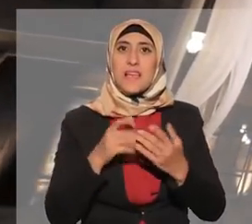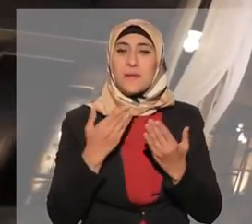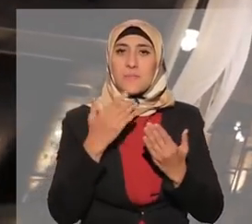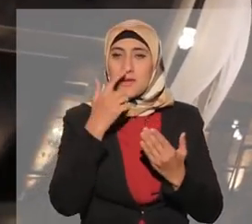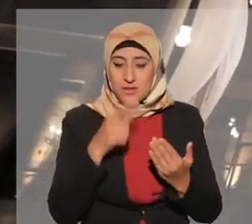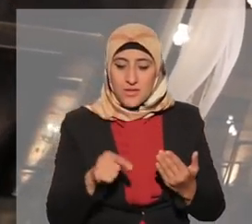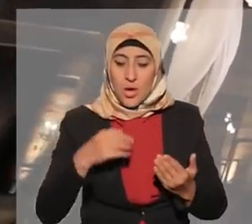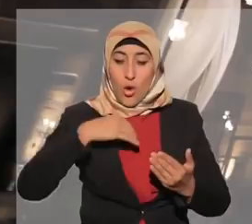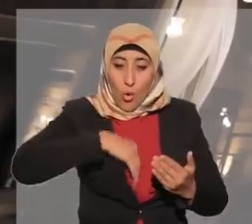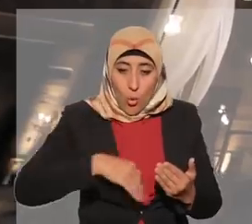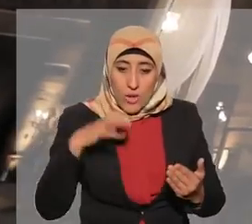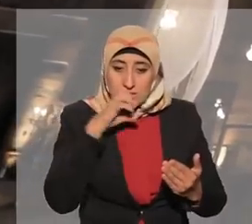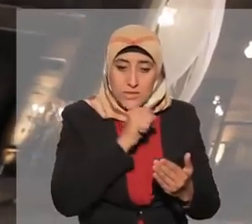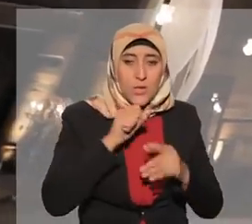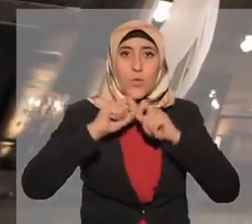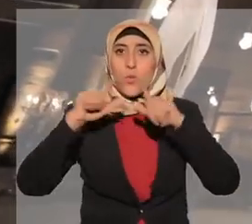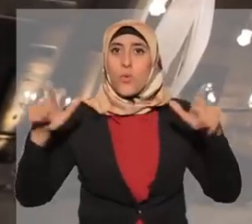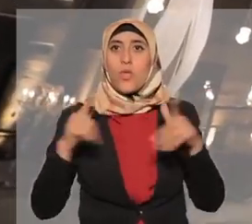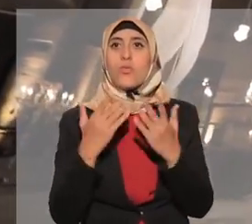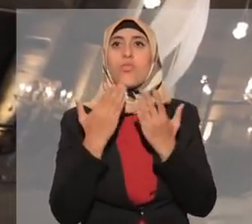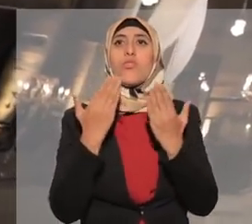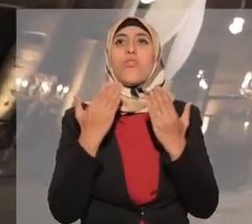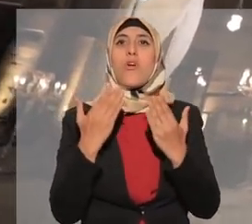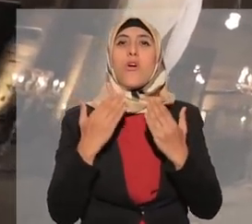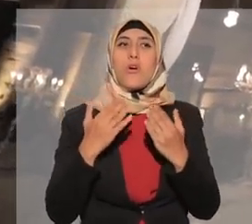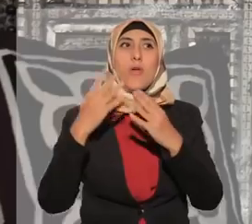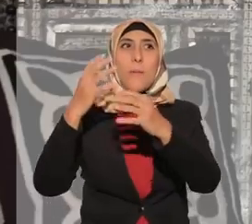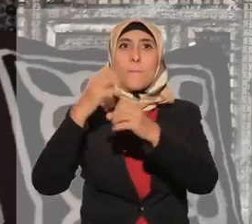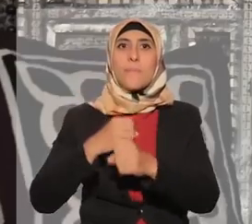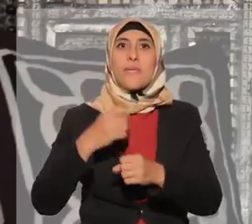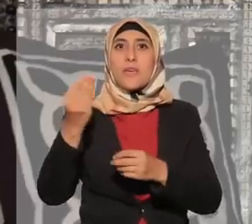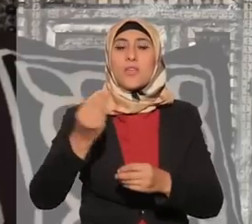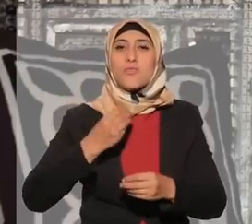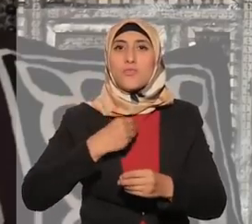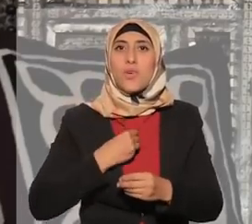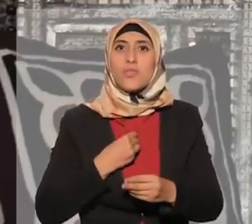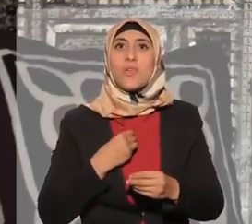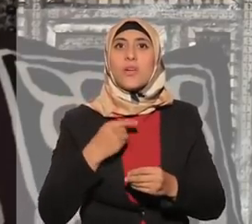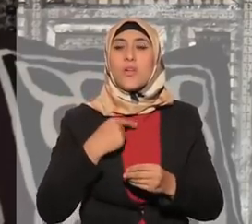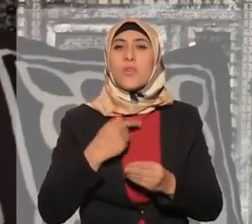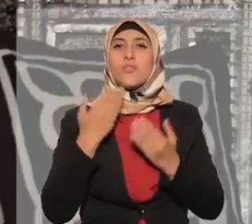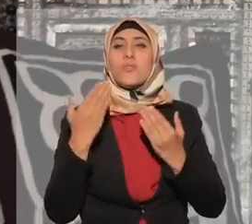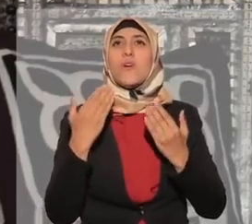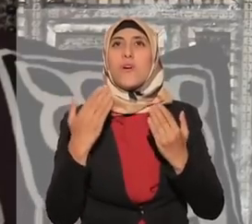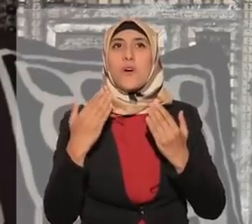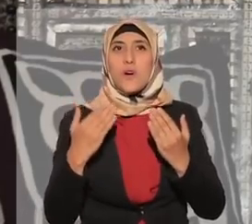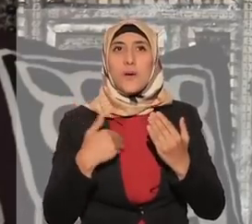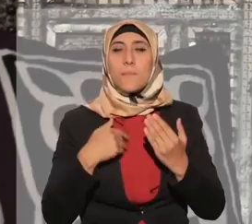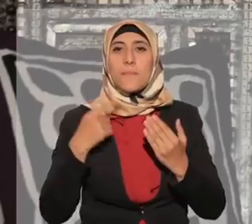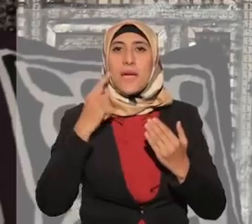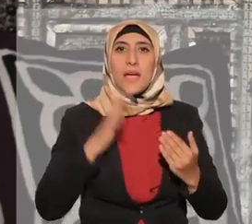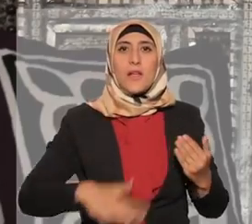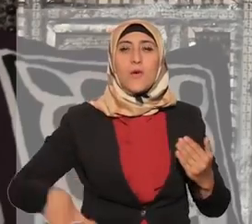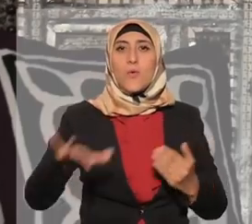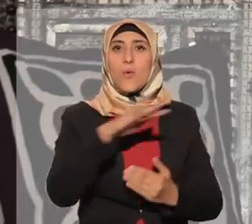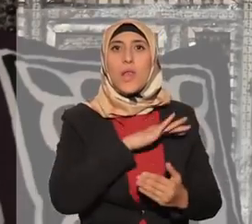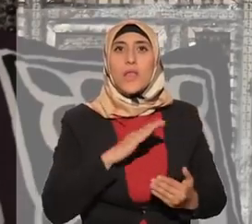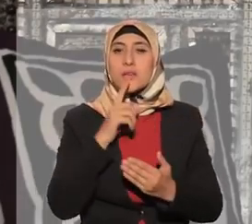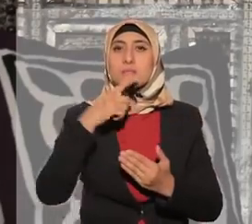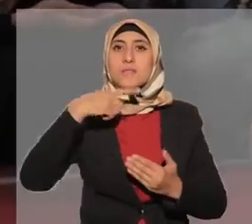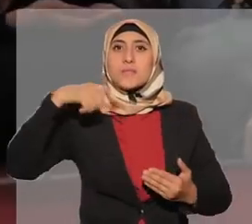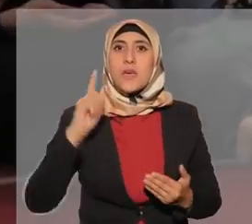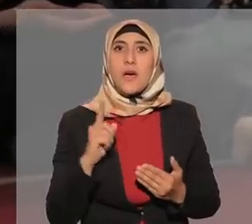وباطنا. اللهم ارضى عنا وارتضينا لحضرتك، واجعلنا ممن صح لهم معنى الرضا بك وعنك